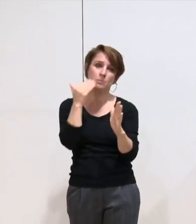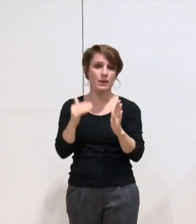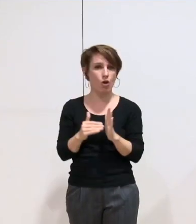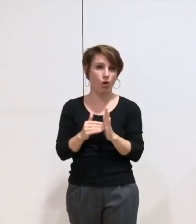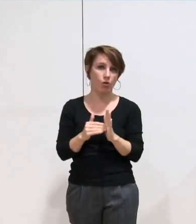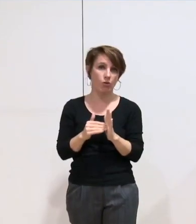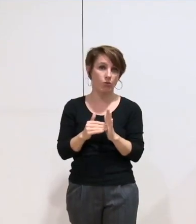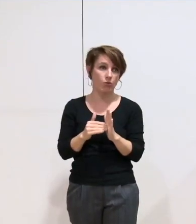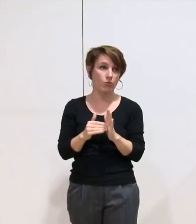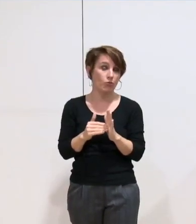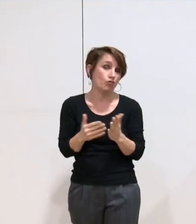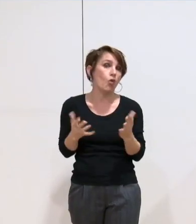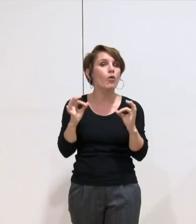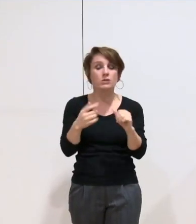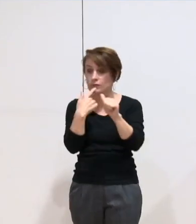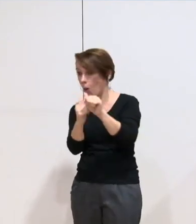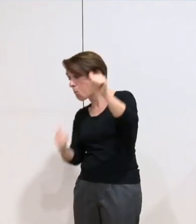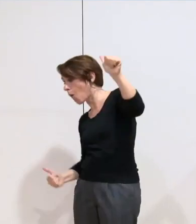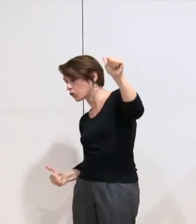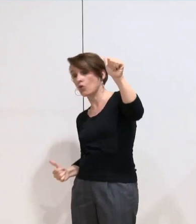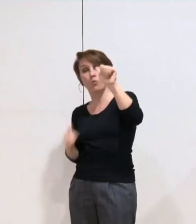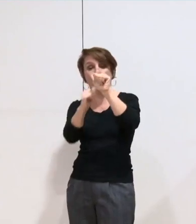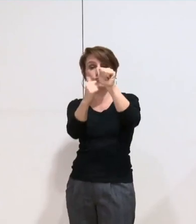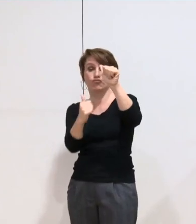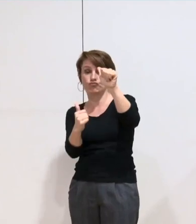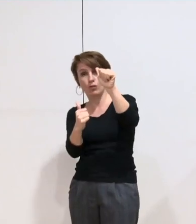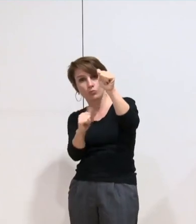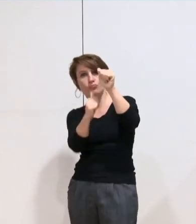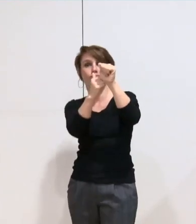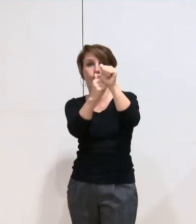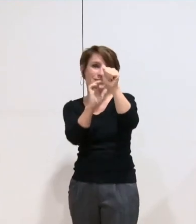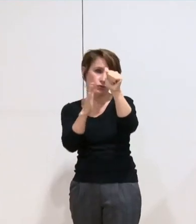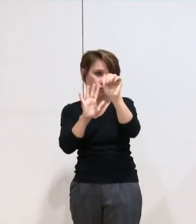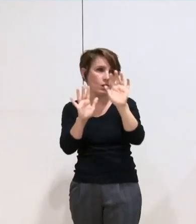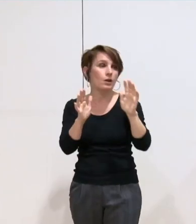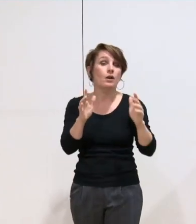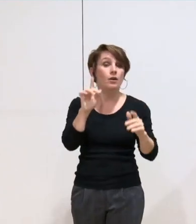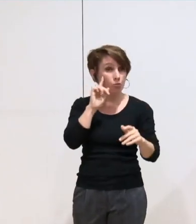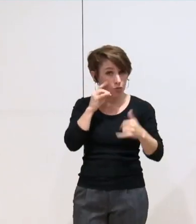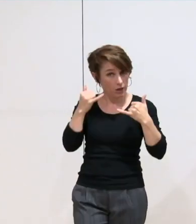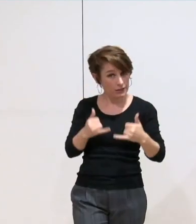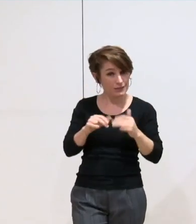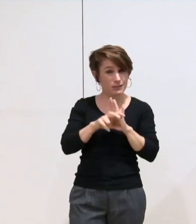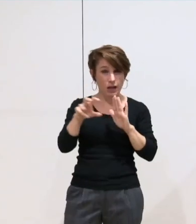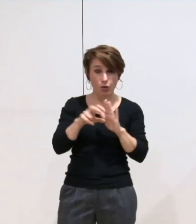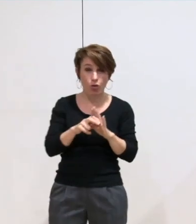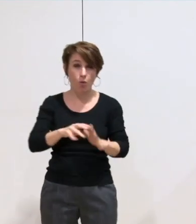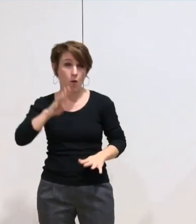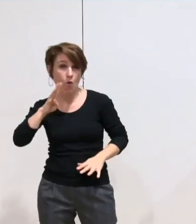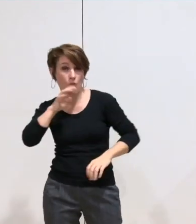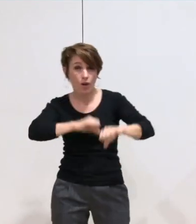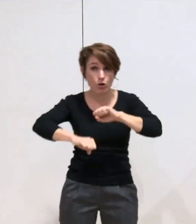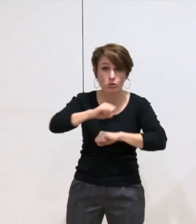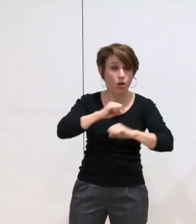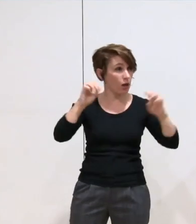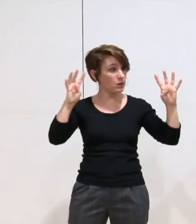que, en ce qui concerne la présence de congressistes, de conférenciers à Grenoble, Grenoble ne se